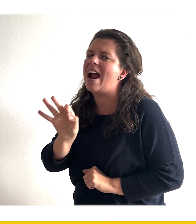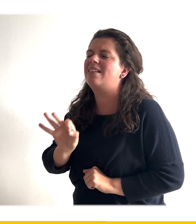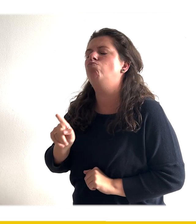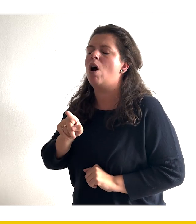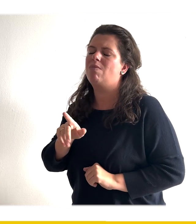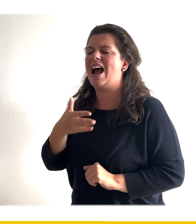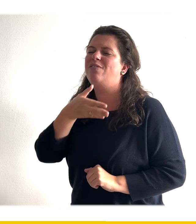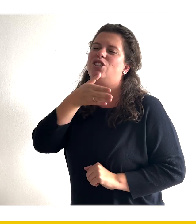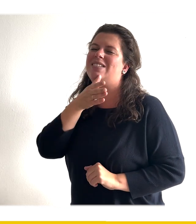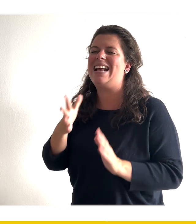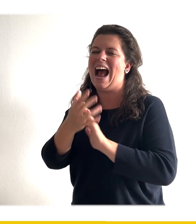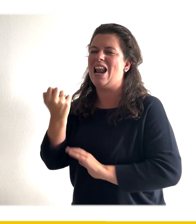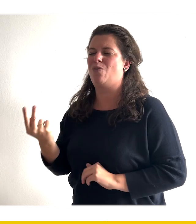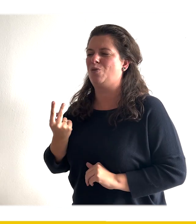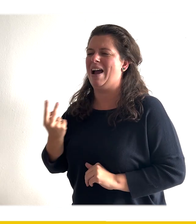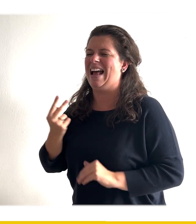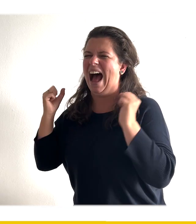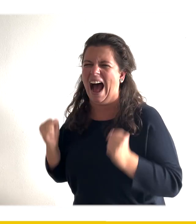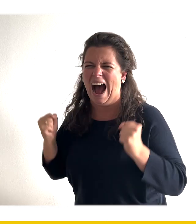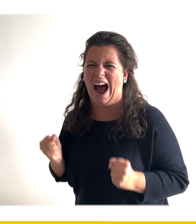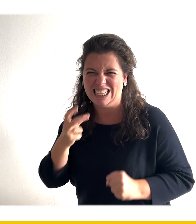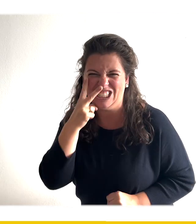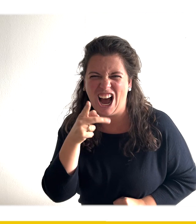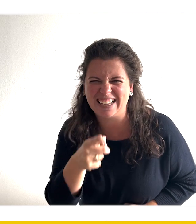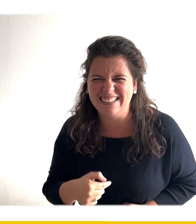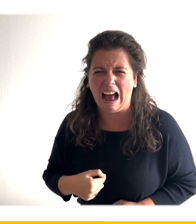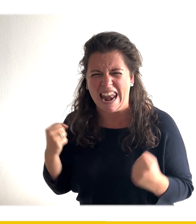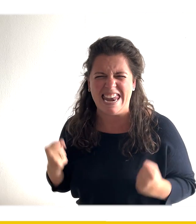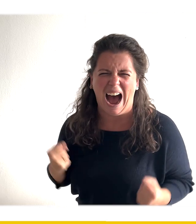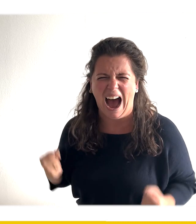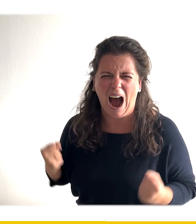beiden. Zag ik nog heel hard? Nou!